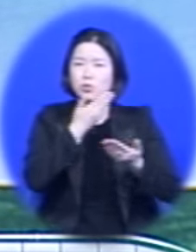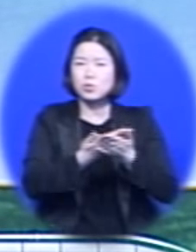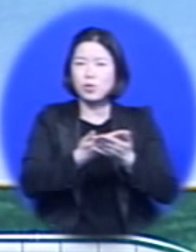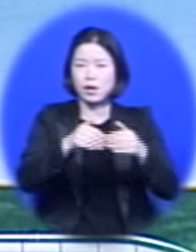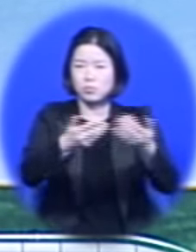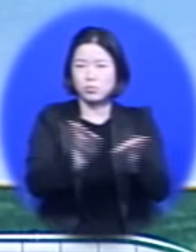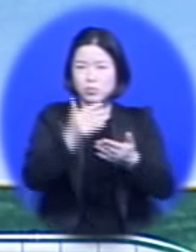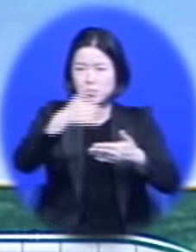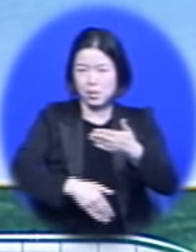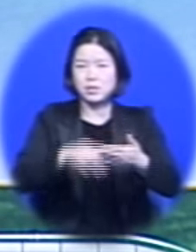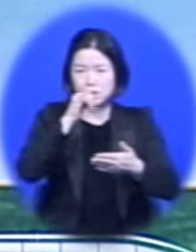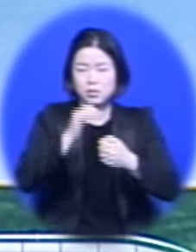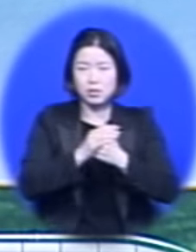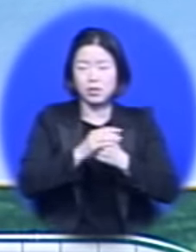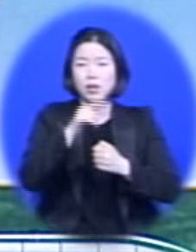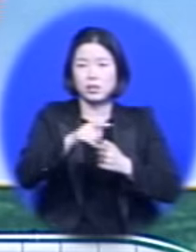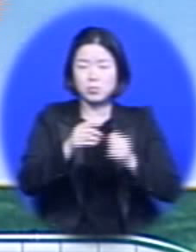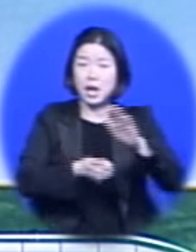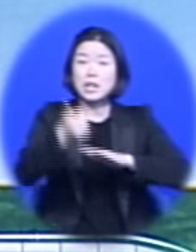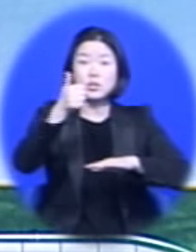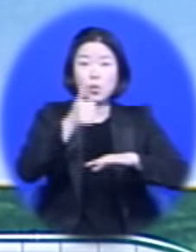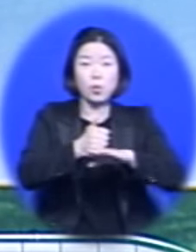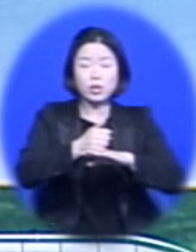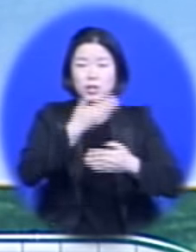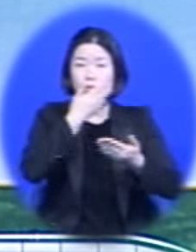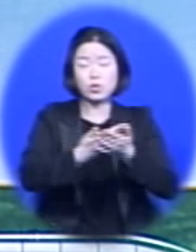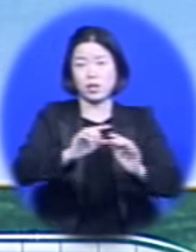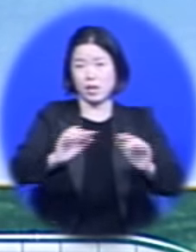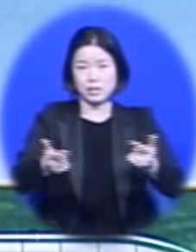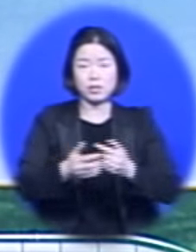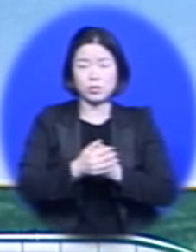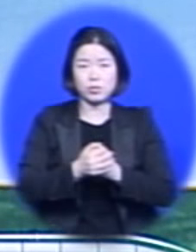빠졌어요. 그분이 성공했다는 게 중요한 게 아닙니다.